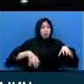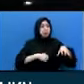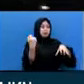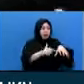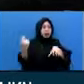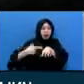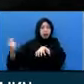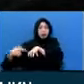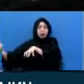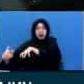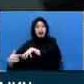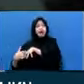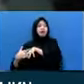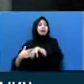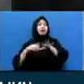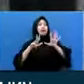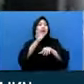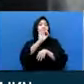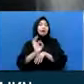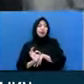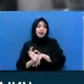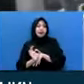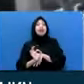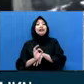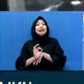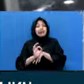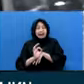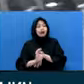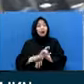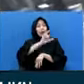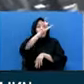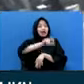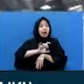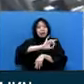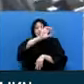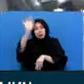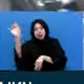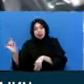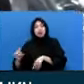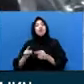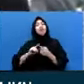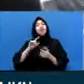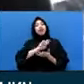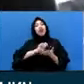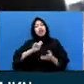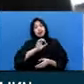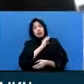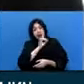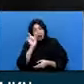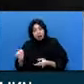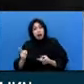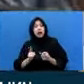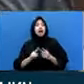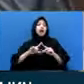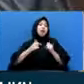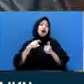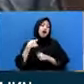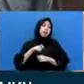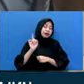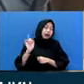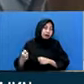Balikpapan telah terpesan pemesanan itu berasal dari berbagai kalangan mulai dari sekretariat presiden lembaga Kementerian hingga